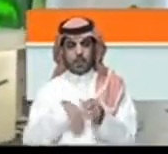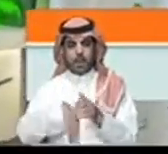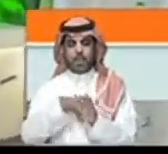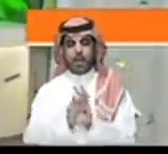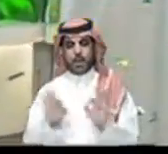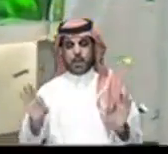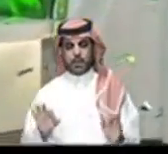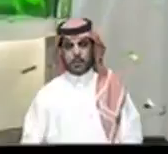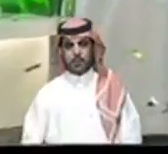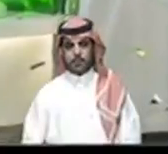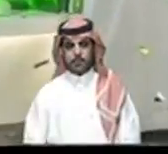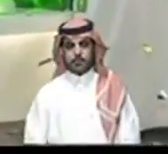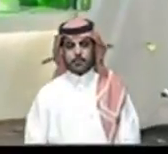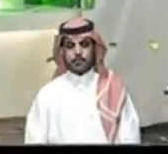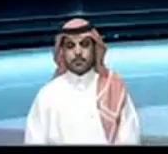ناجحه